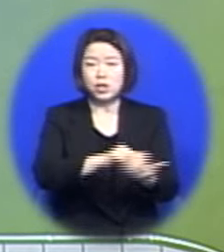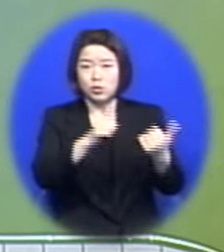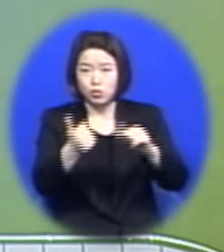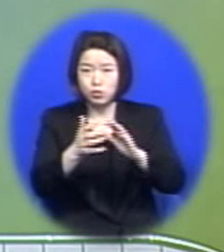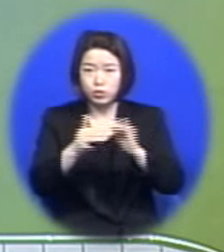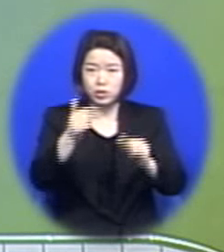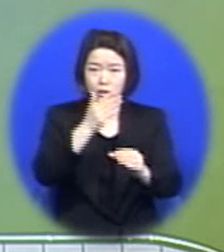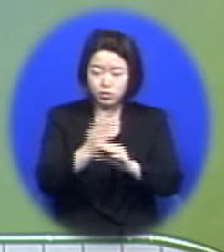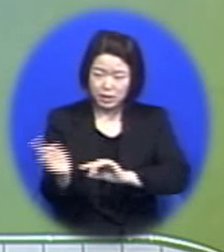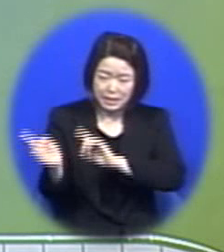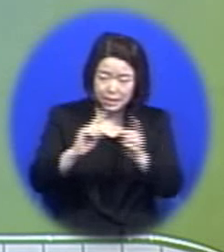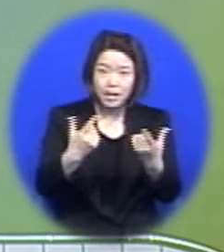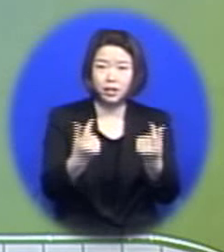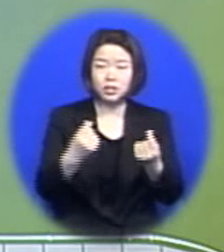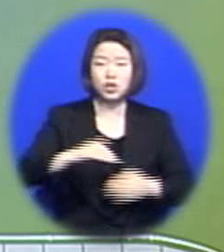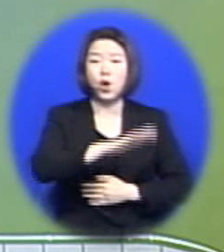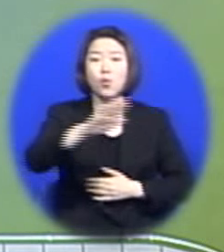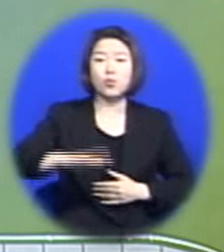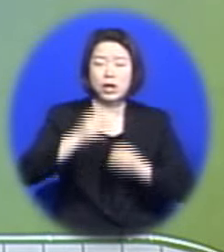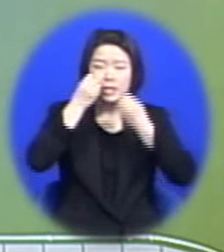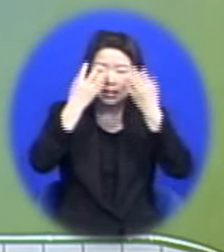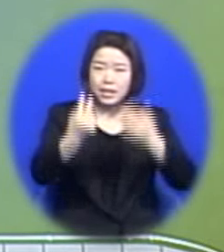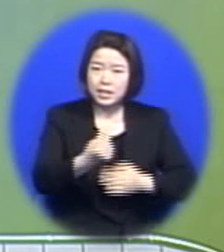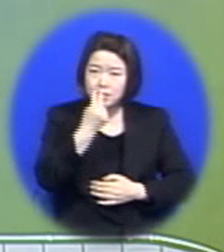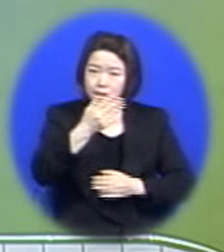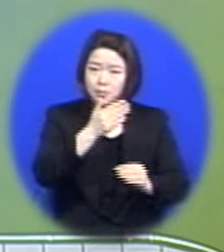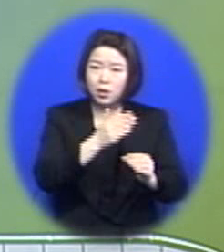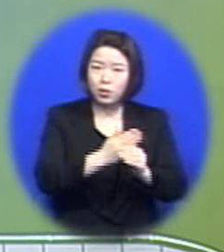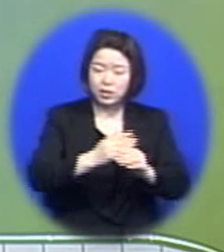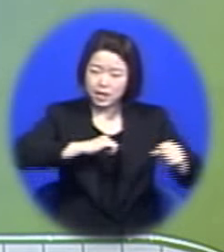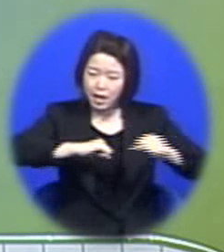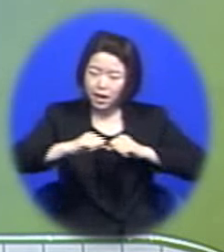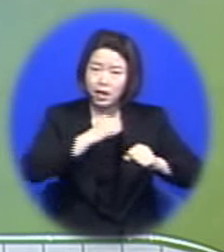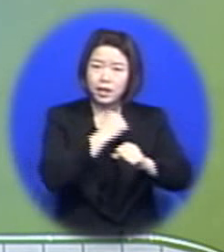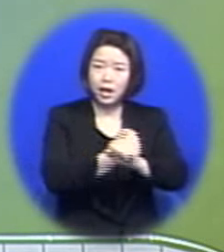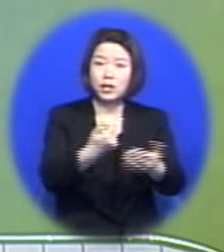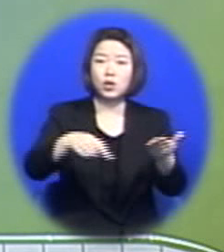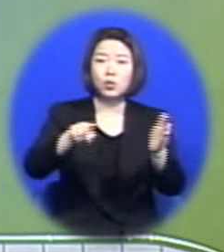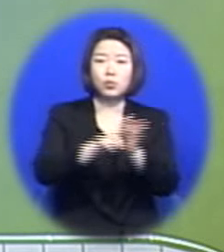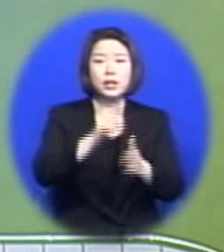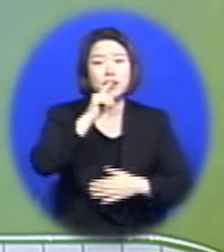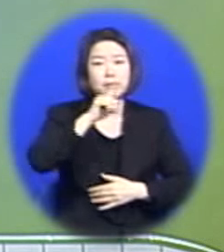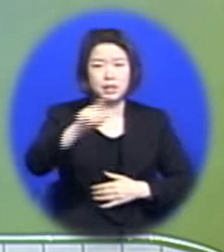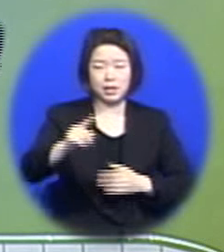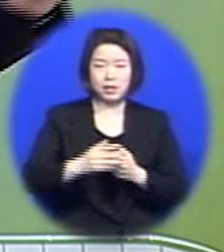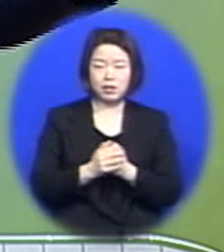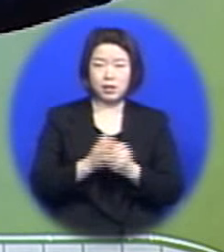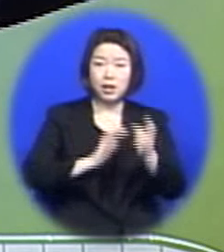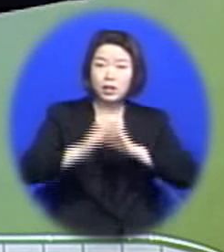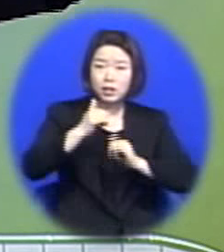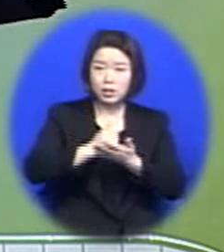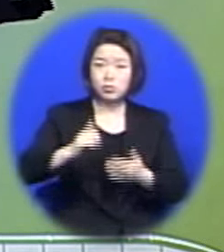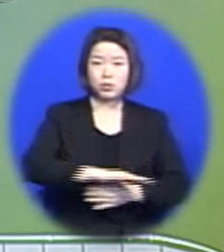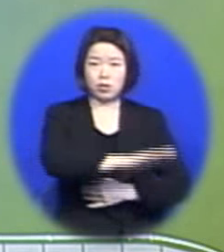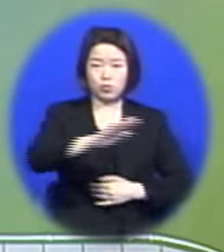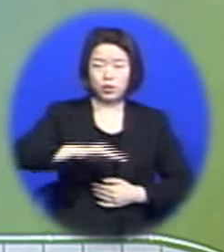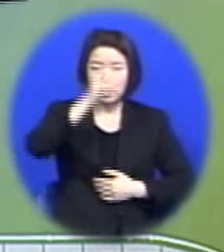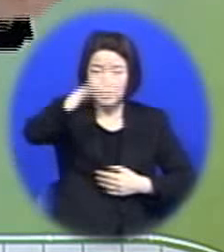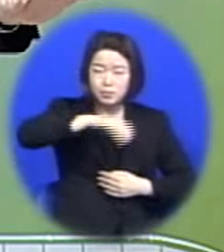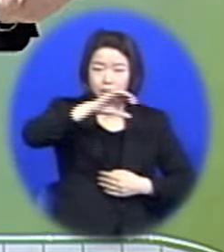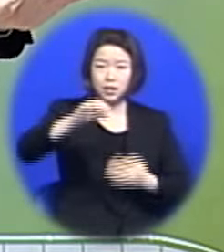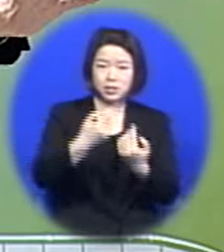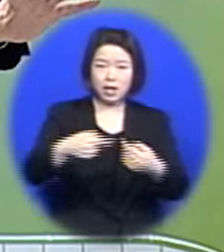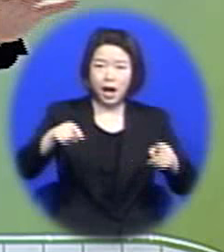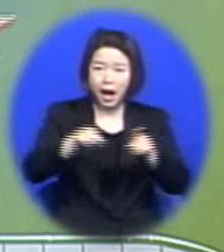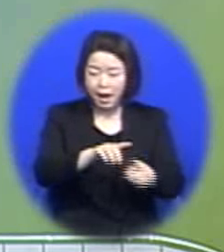살리신 것 같이 우리로 또한 새 생명 가운데서 행하게 하려 함이라. 예수님과 우리가 십자가에서 함께